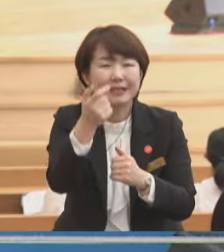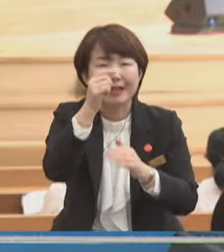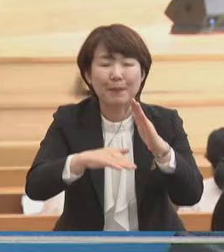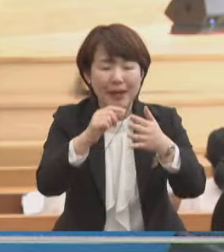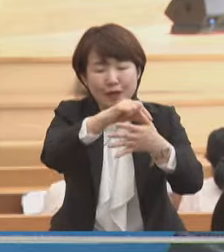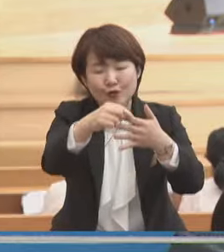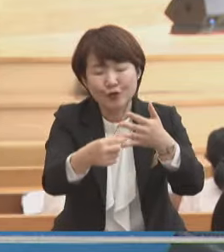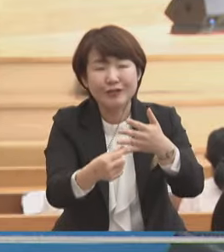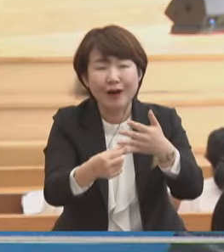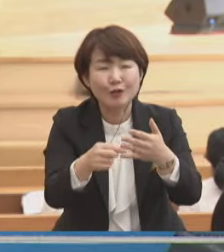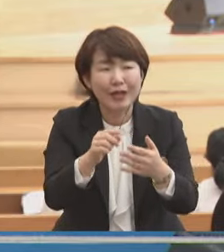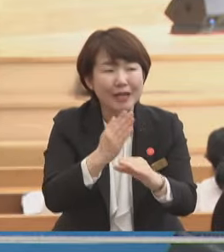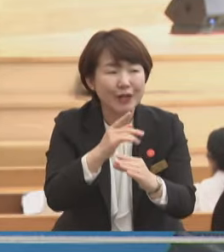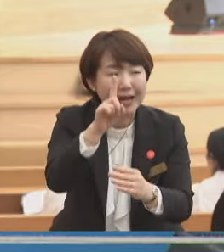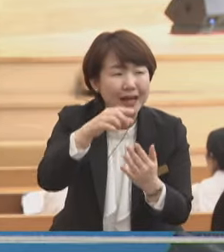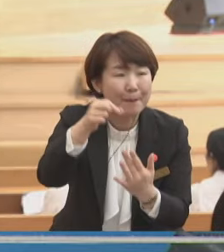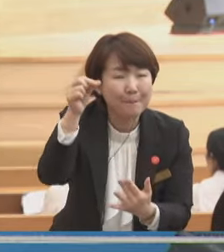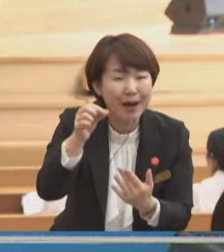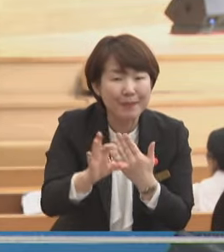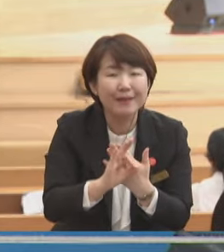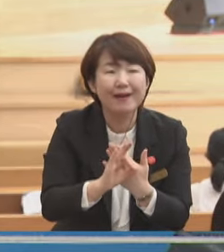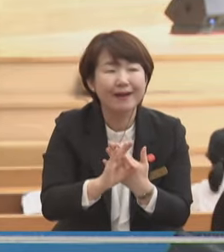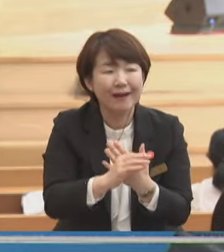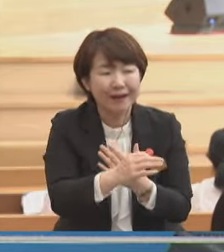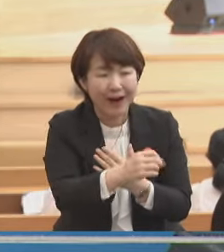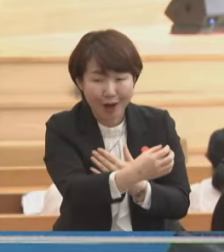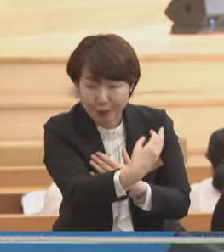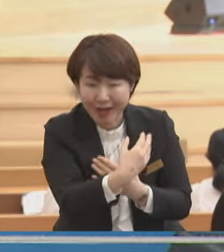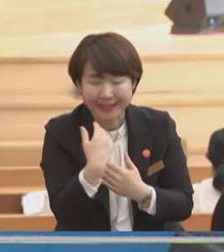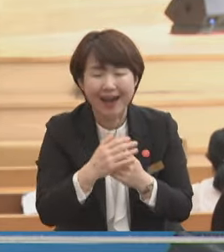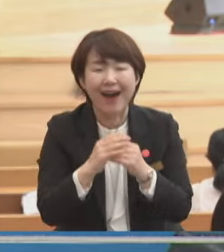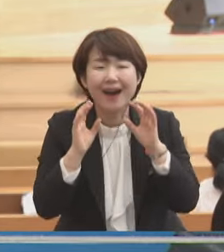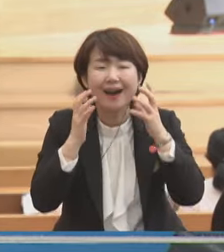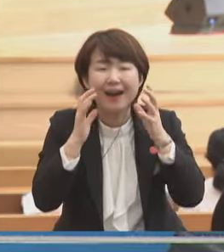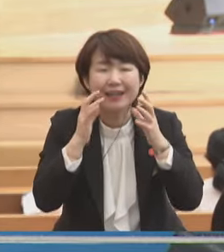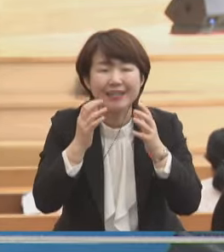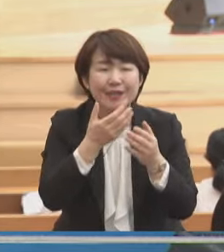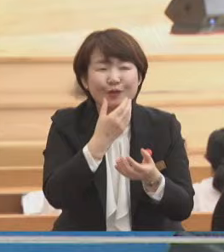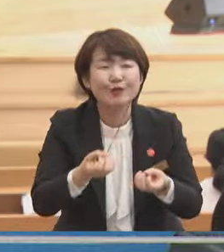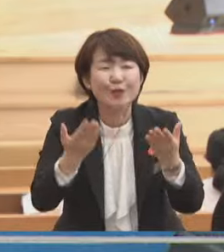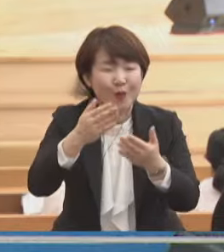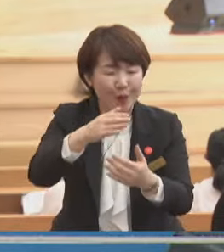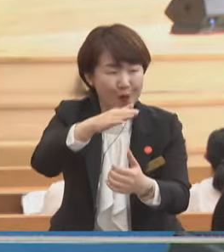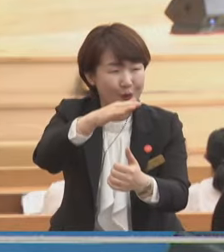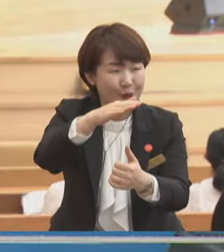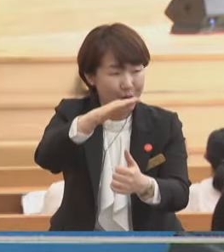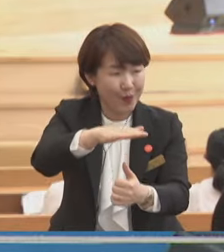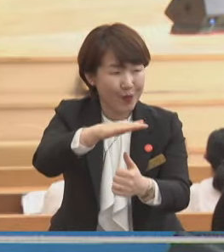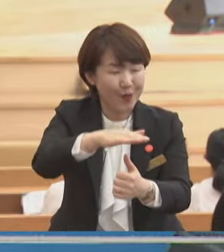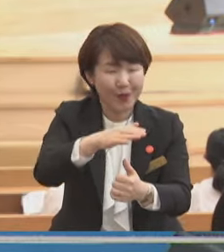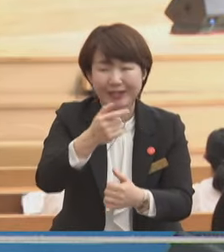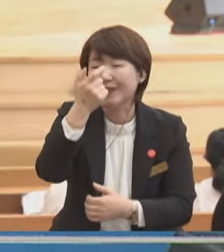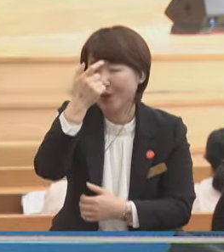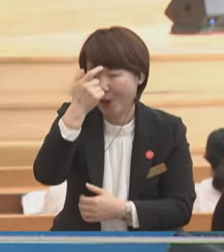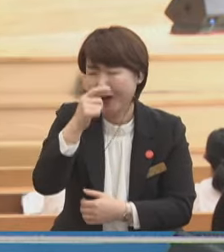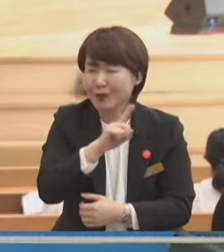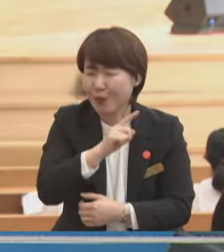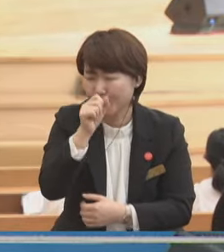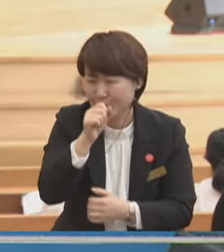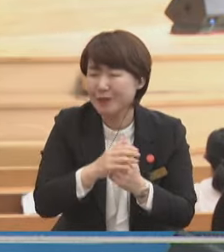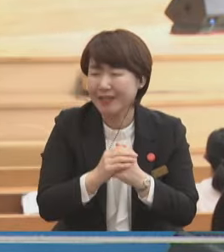순서가 있어요 그죠 아기축복기도 아기 축복기도 시간